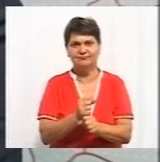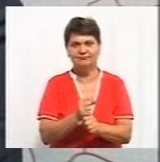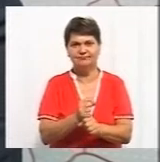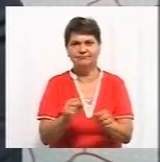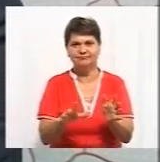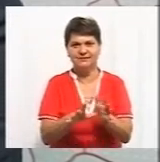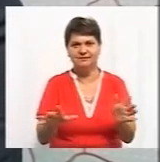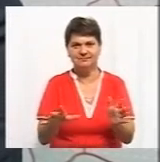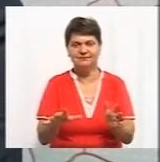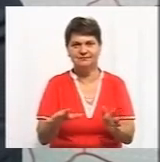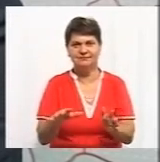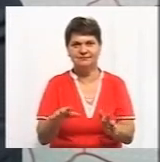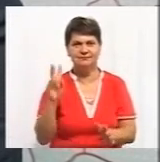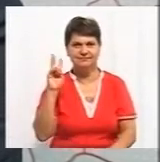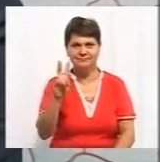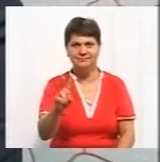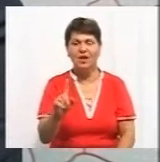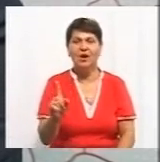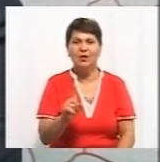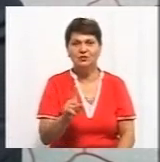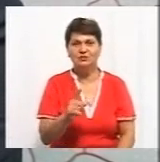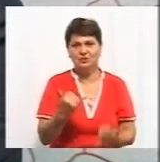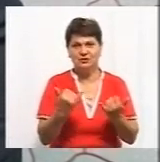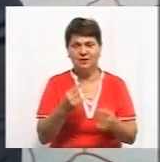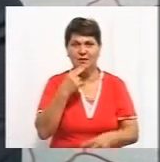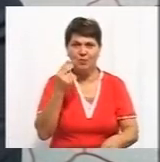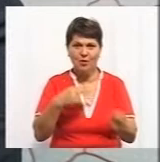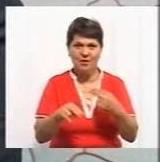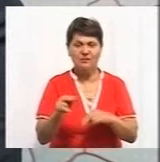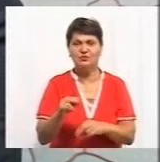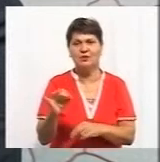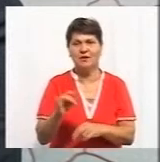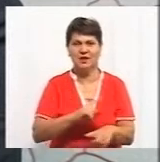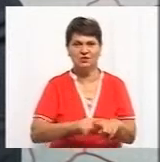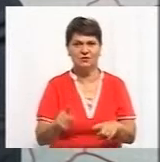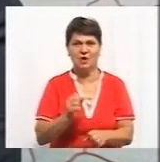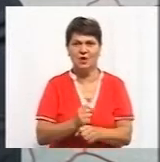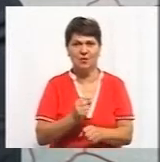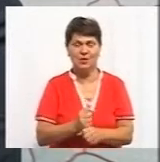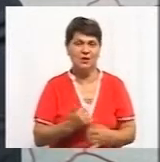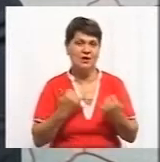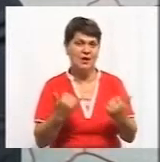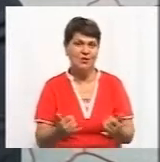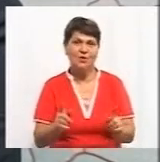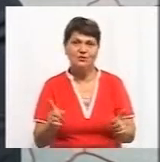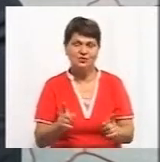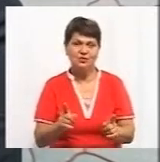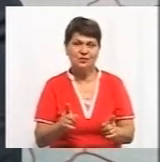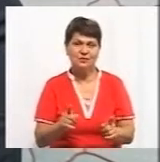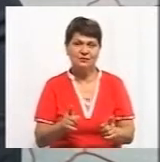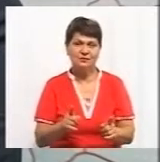мережу, закріпити одних мережу, що, в принципі, це вже покращувало і швидшувало роботу для того, щоб виконати